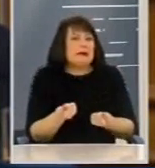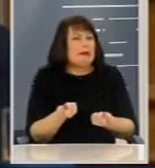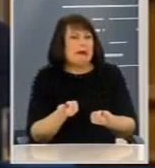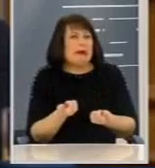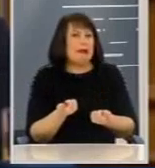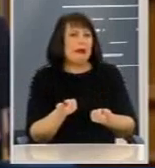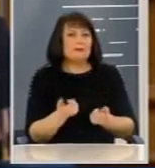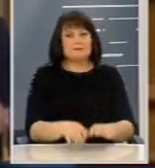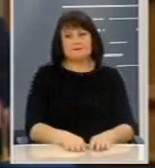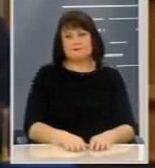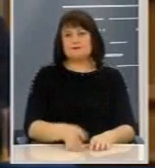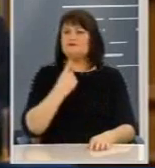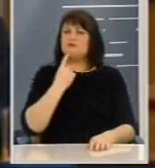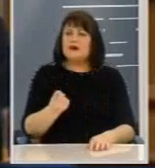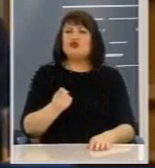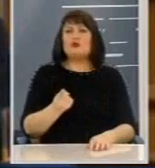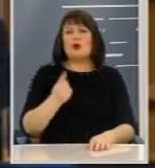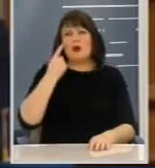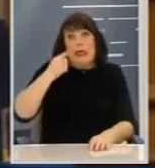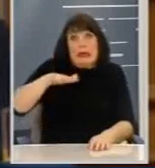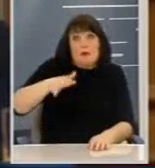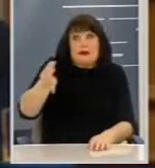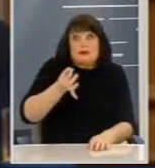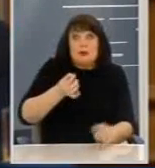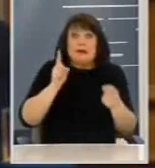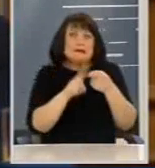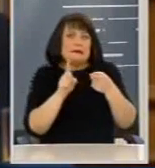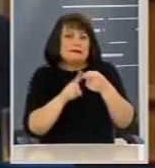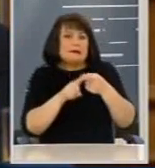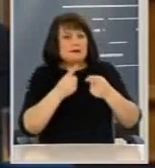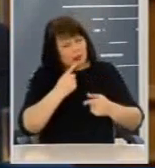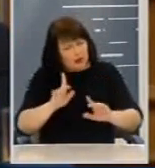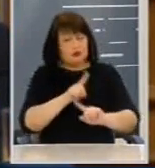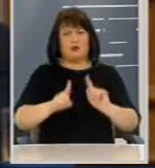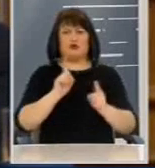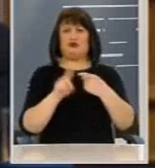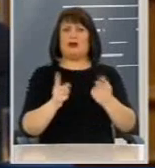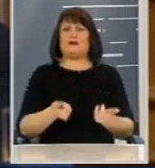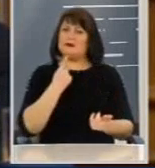να σας πω ποιες είναι αυτές οι ύποπτες συναντήσεις. Αναφερθήκατε εδώ στη συνάντηση